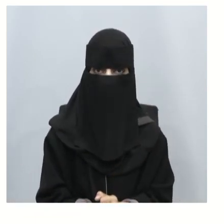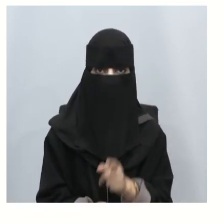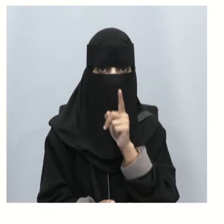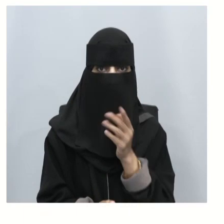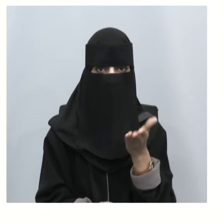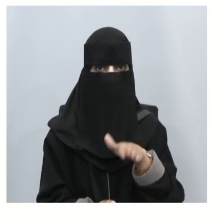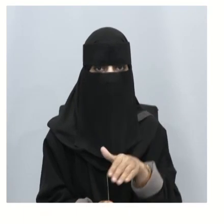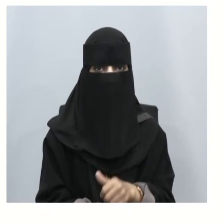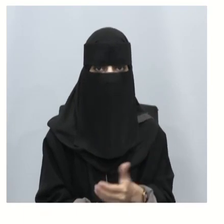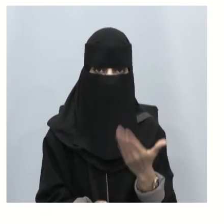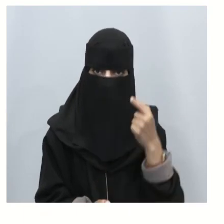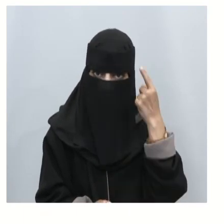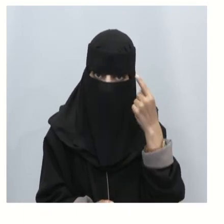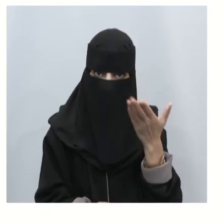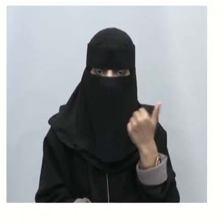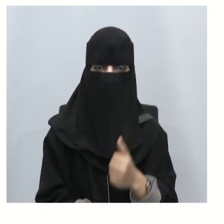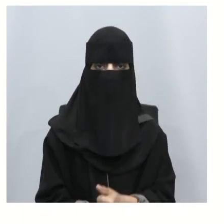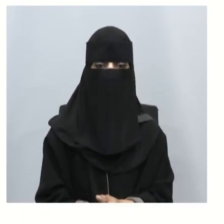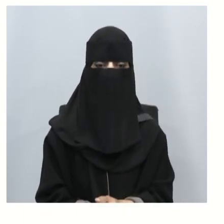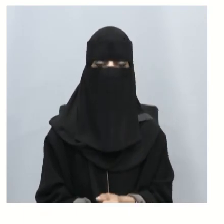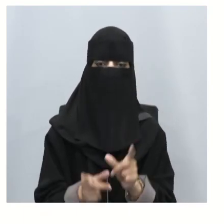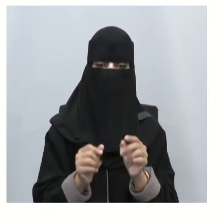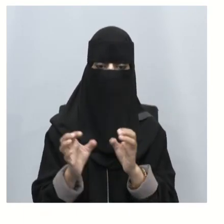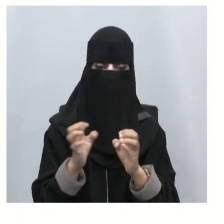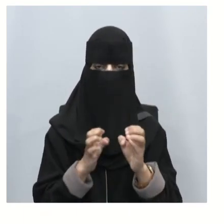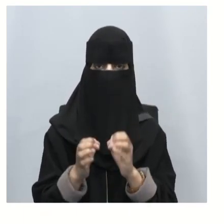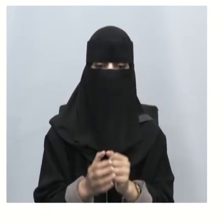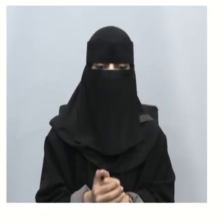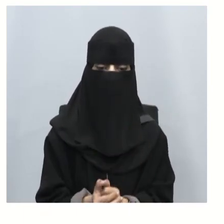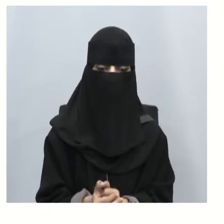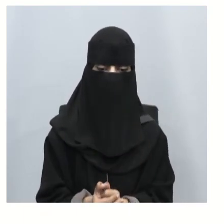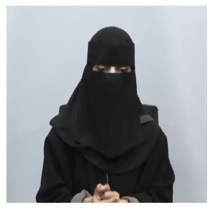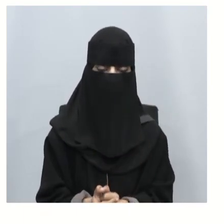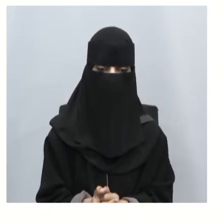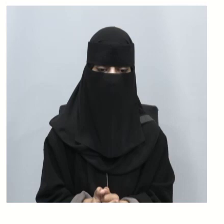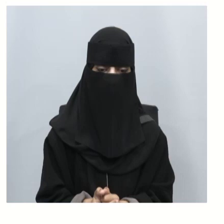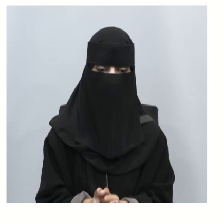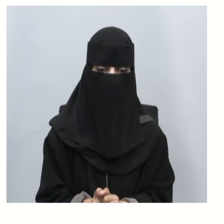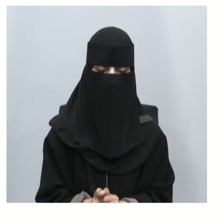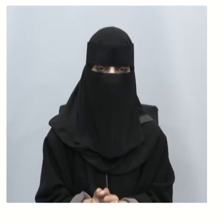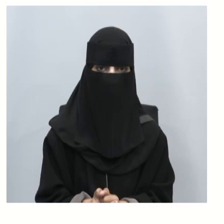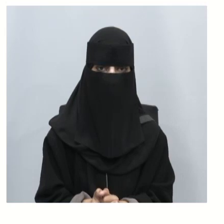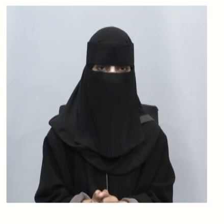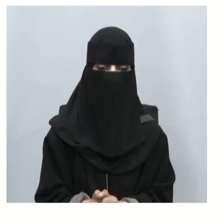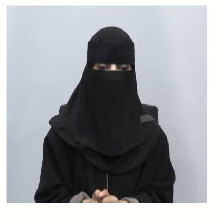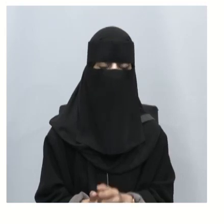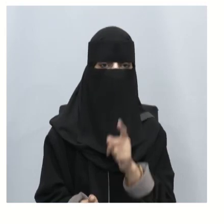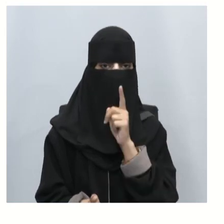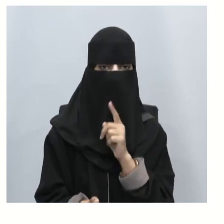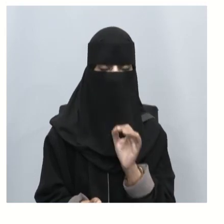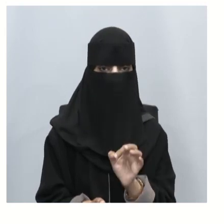نفكر قليلا احسنتم رائعين اذا توفي سنه